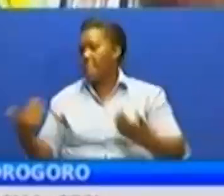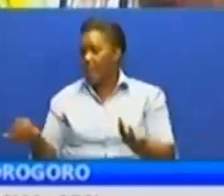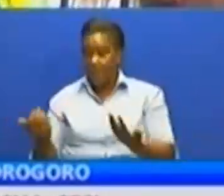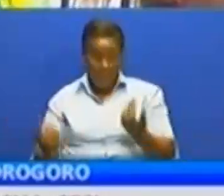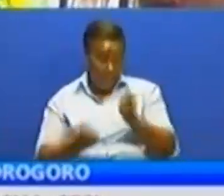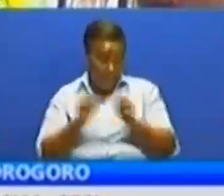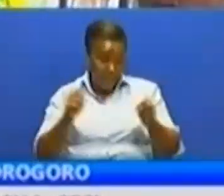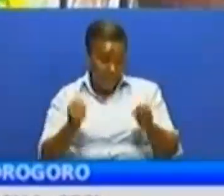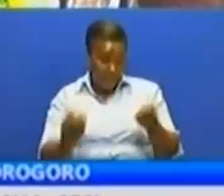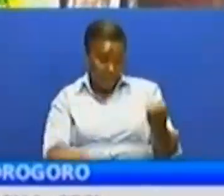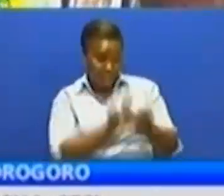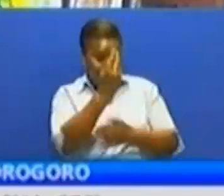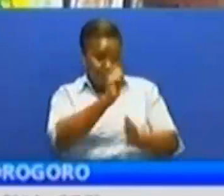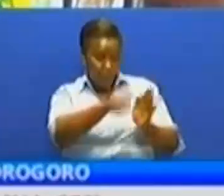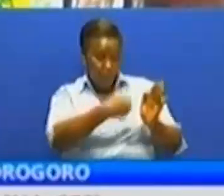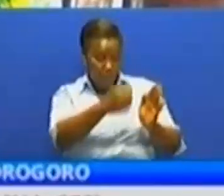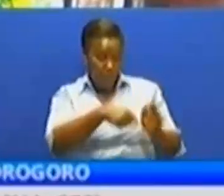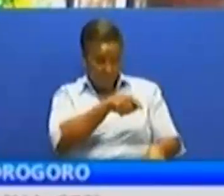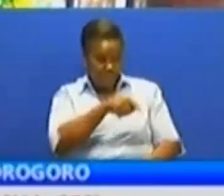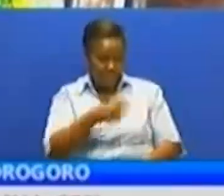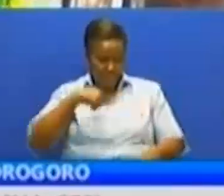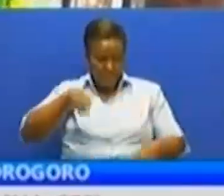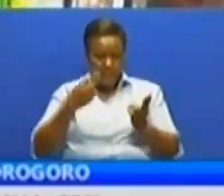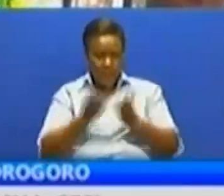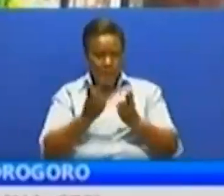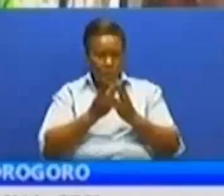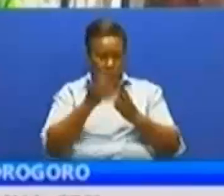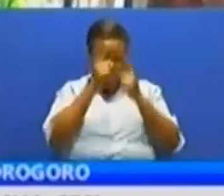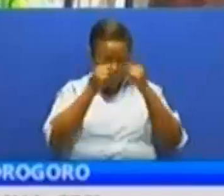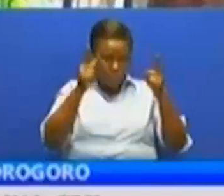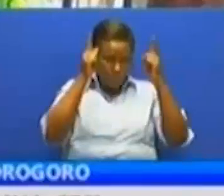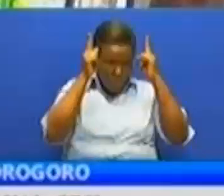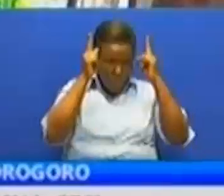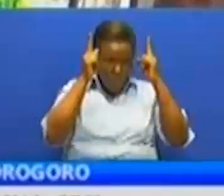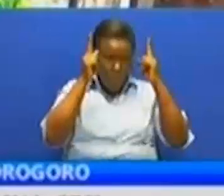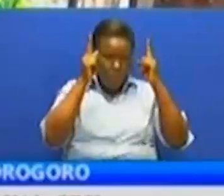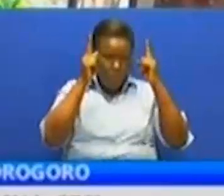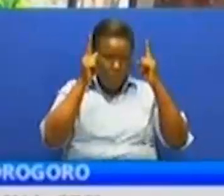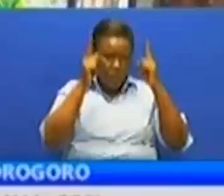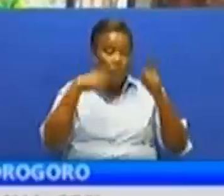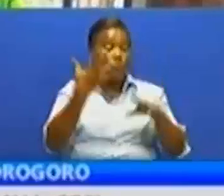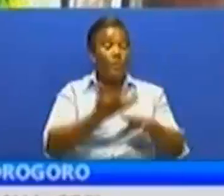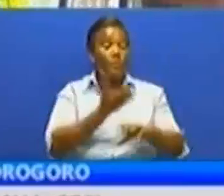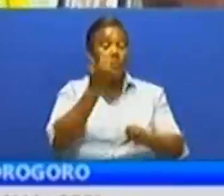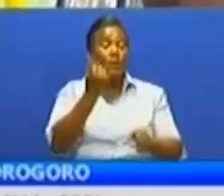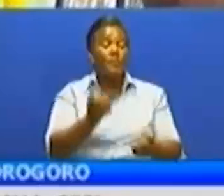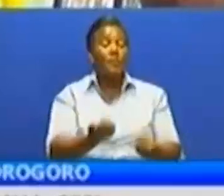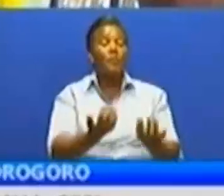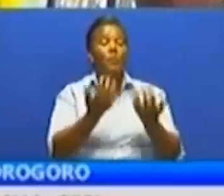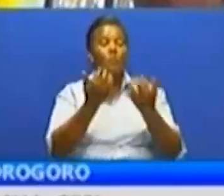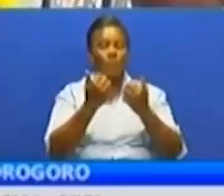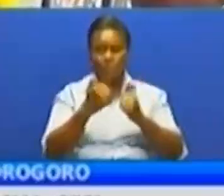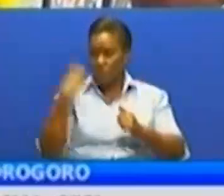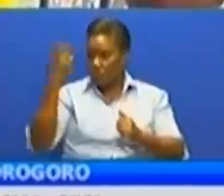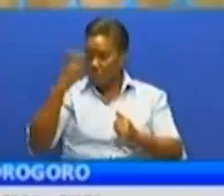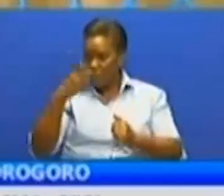huu mtambo hapa sisi kama chuo lakini sisi kama Watanzania utatupa sasa uwezo wa kutafuta ng'ombe ambao ni